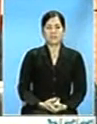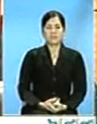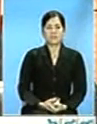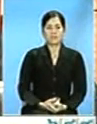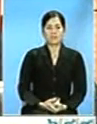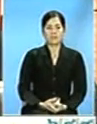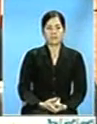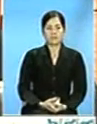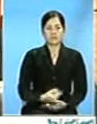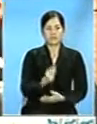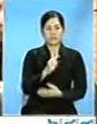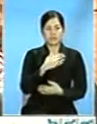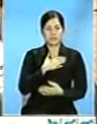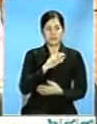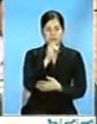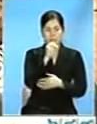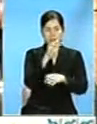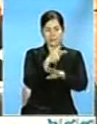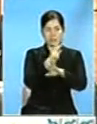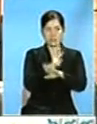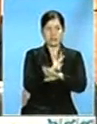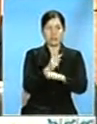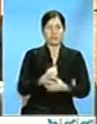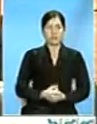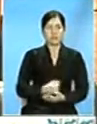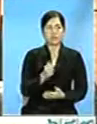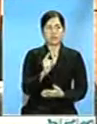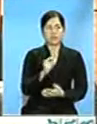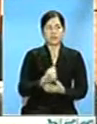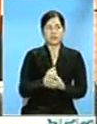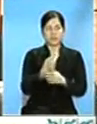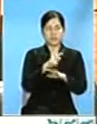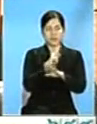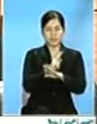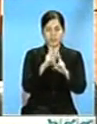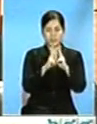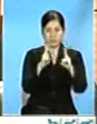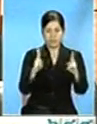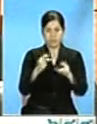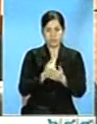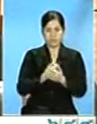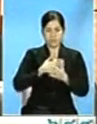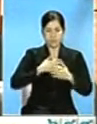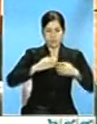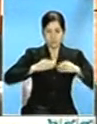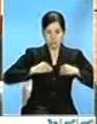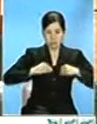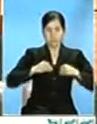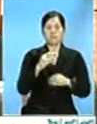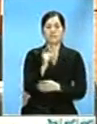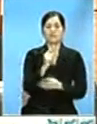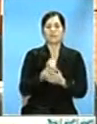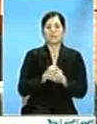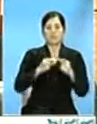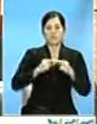ต้องกราบเรียนท่านประธานนะครับท่านประธานกรรมธิการกับผมเห็นด้วยในบางประการและก็ไม่เห็นด้วย